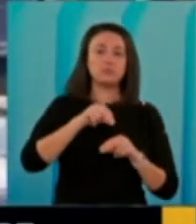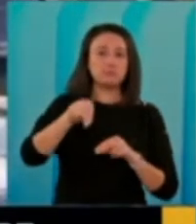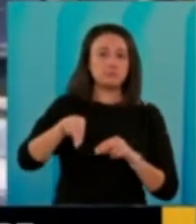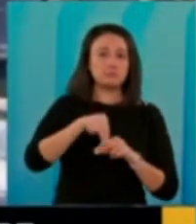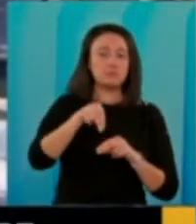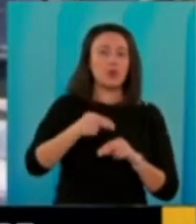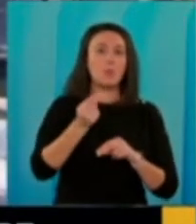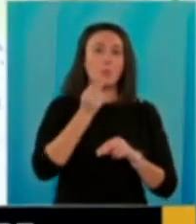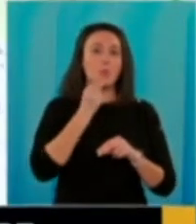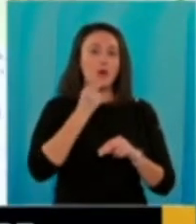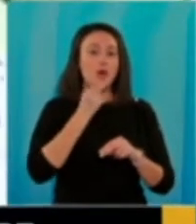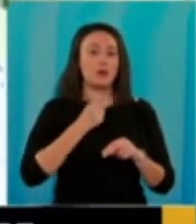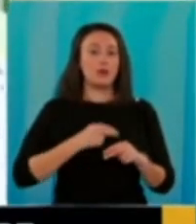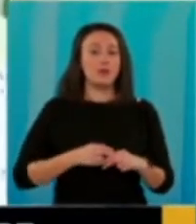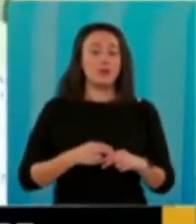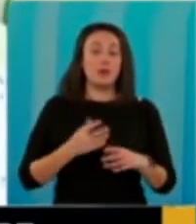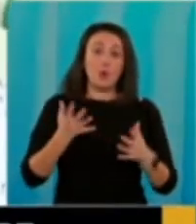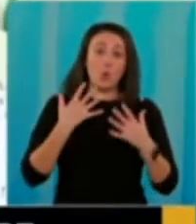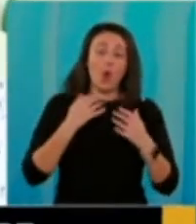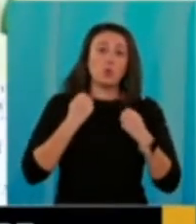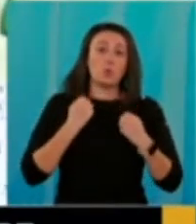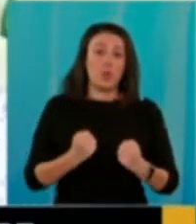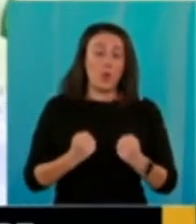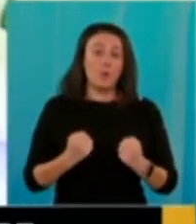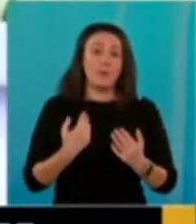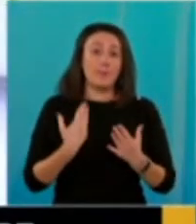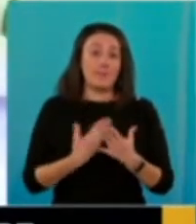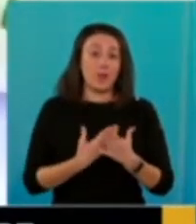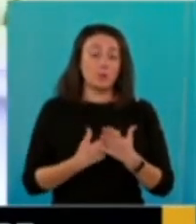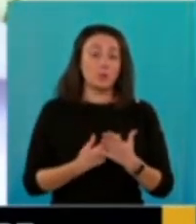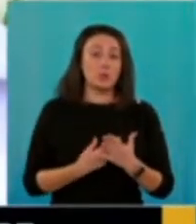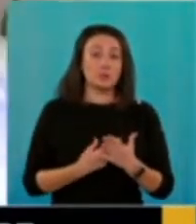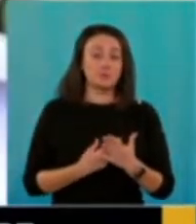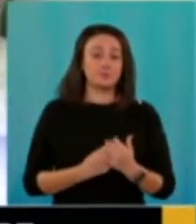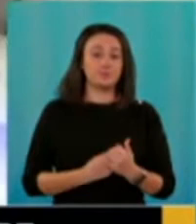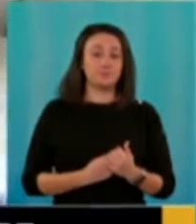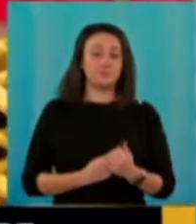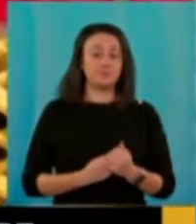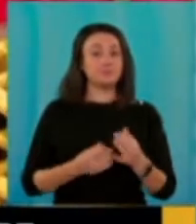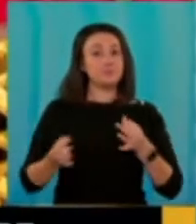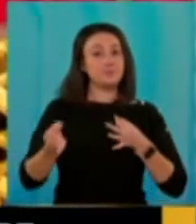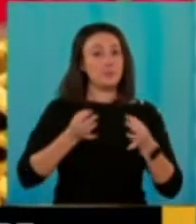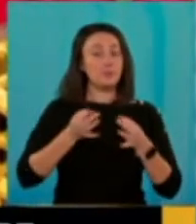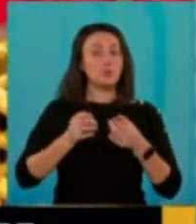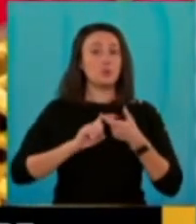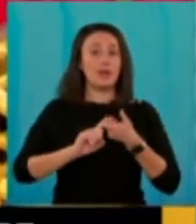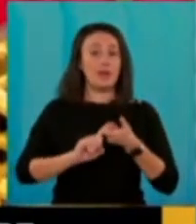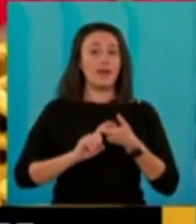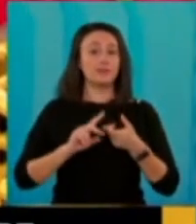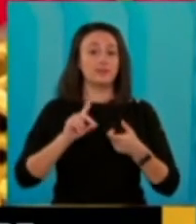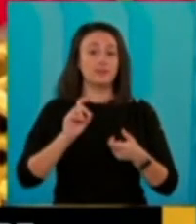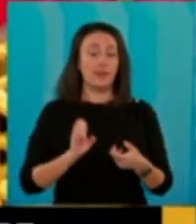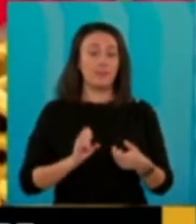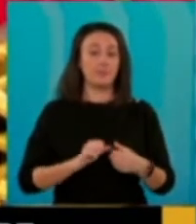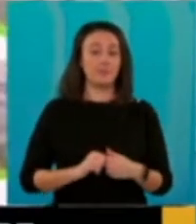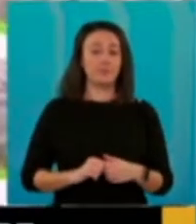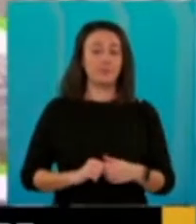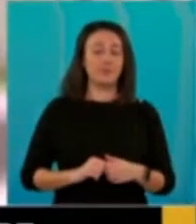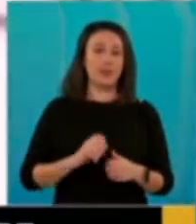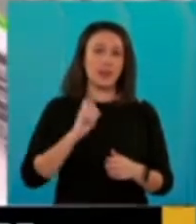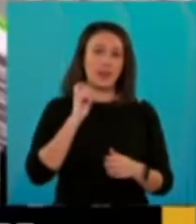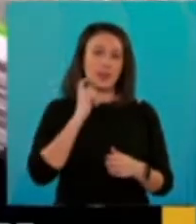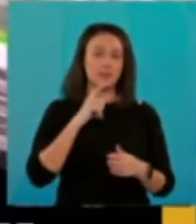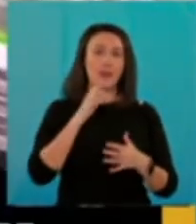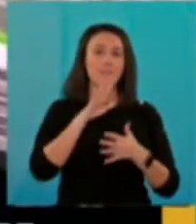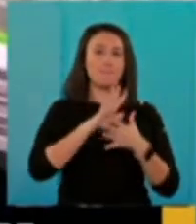alimentele, cu aerul este puțin mai dificil pentru că, în mod particular, măsurile legate de lipsa